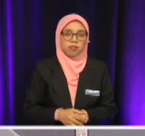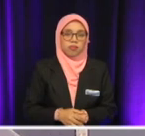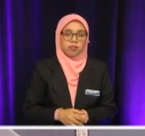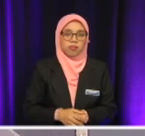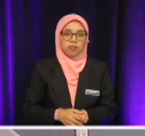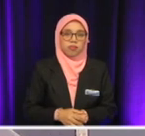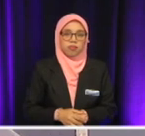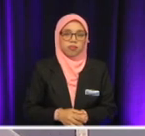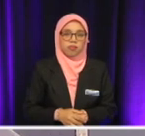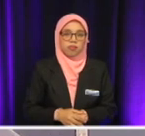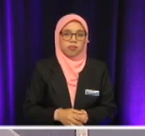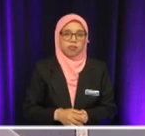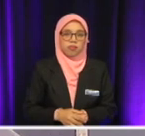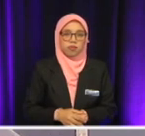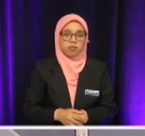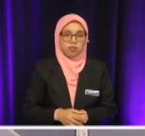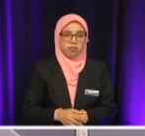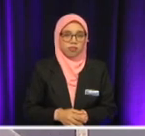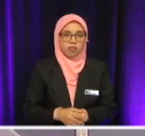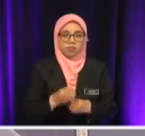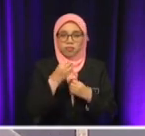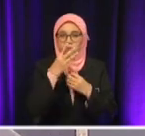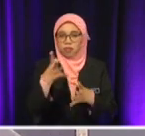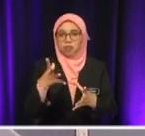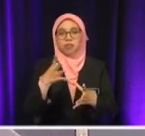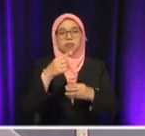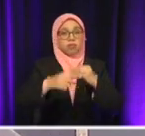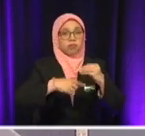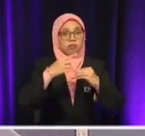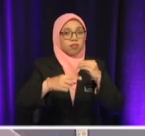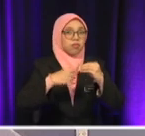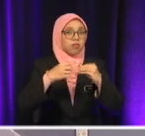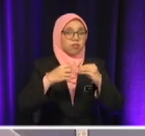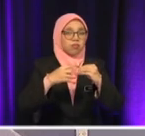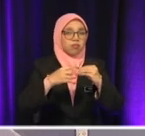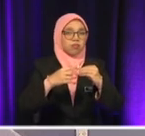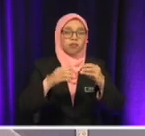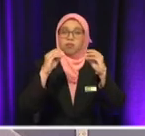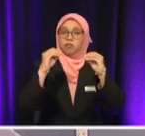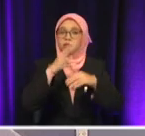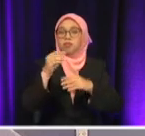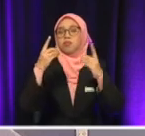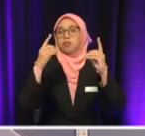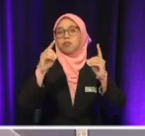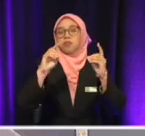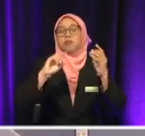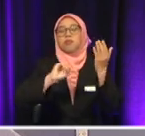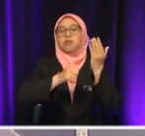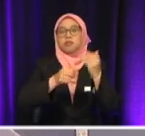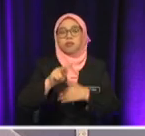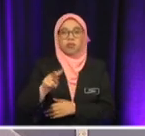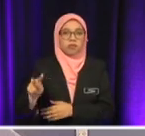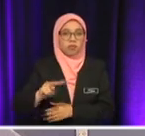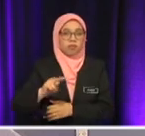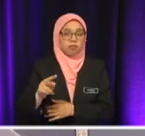MPV pendidikan awal kanak-kanak dan asuhan dan juga dua soalan contoh bagi bahagian A bagi mata pelajaran ini. Jadi kita akan